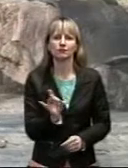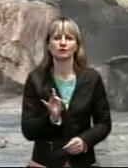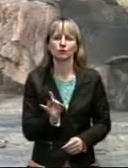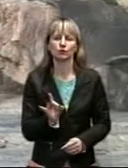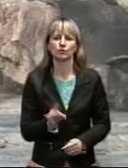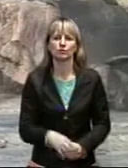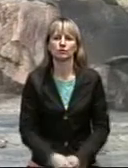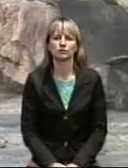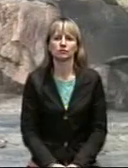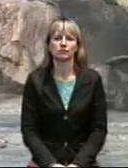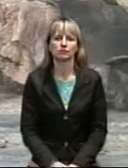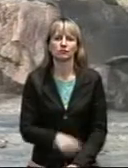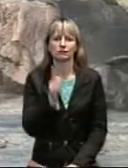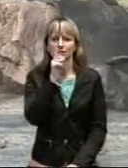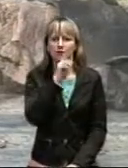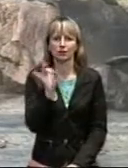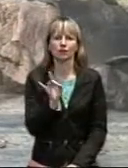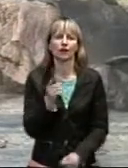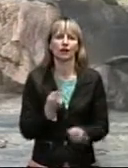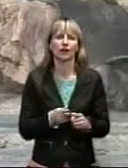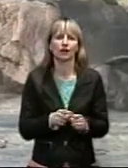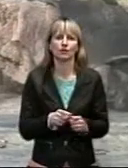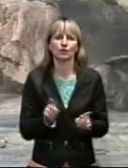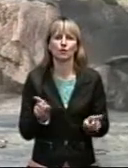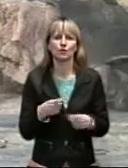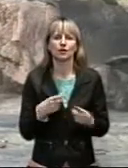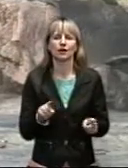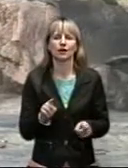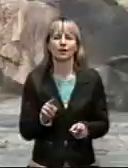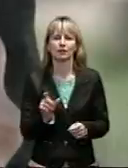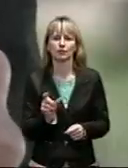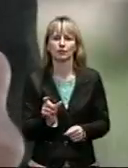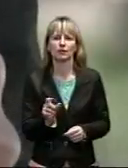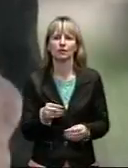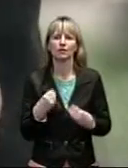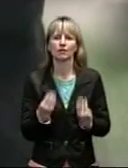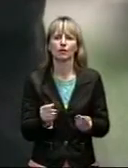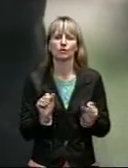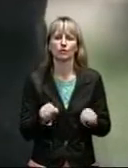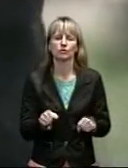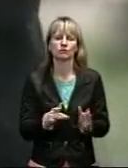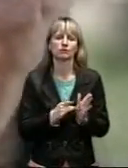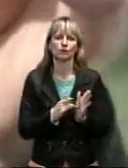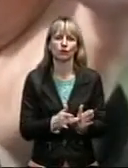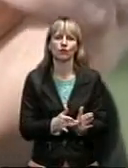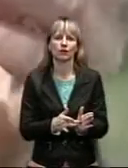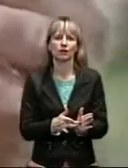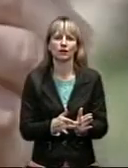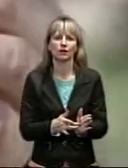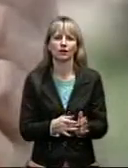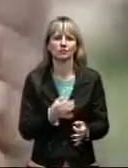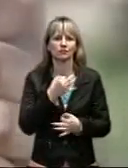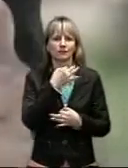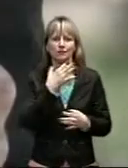саме невеличкий розмір цього інструменту, він надавав можливість мандрувати